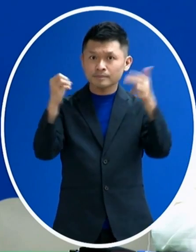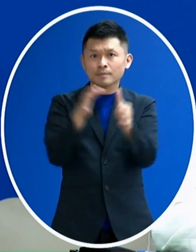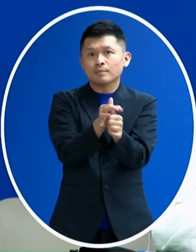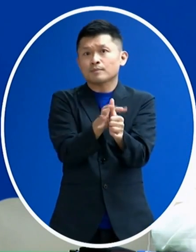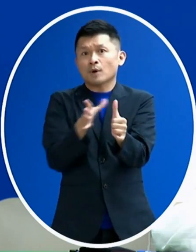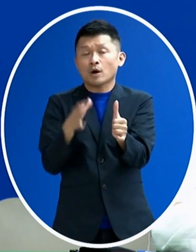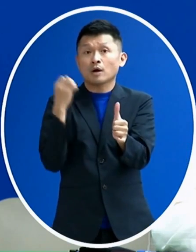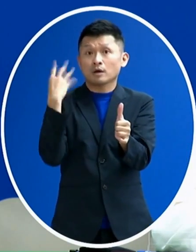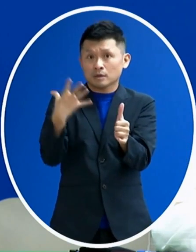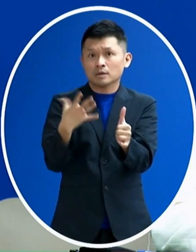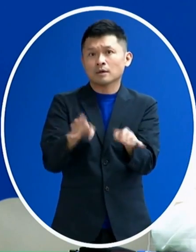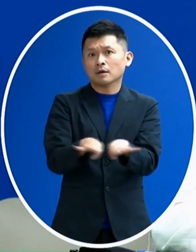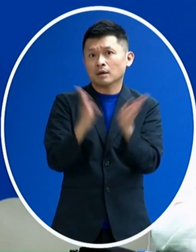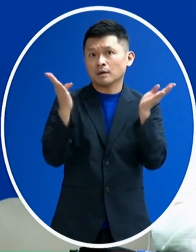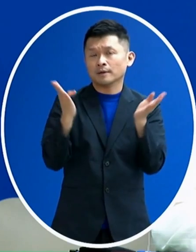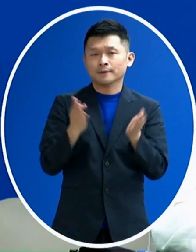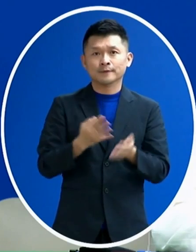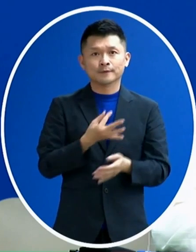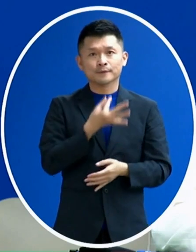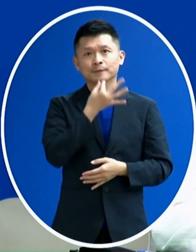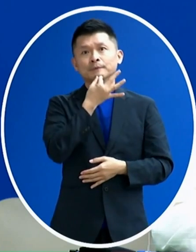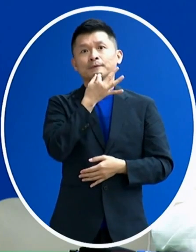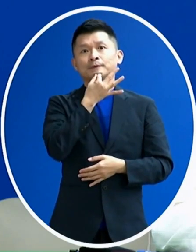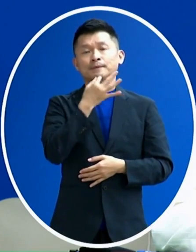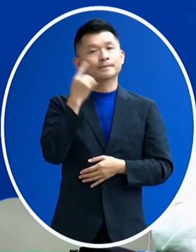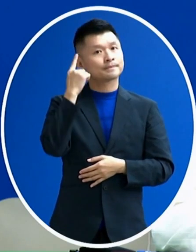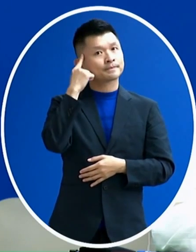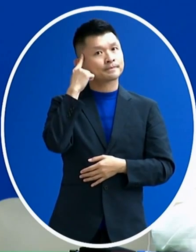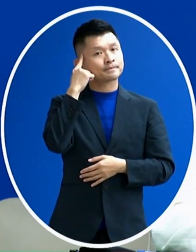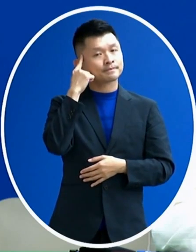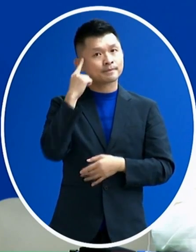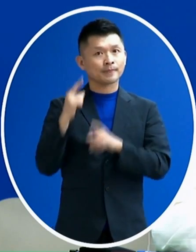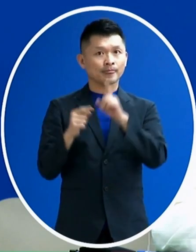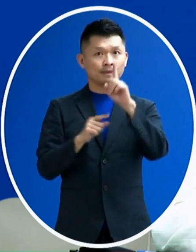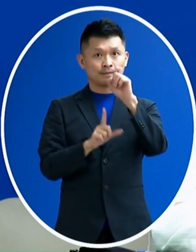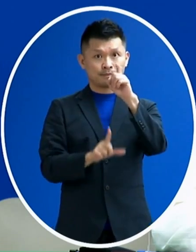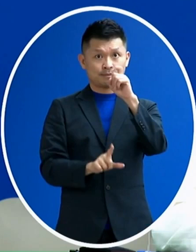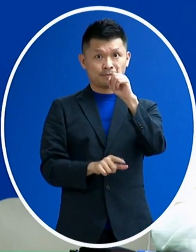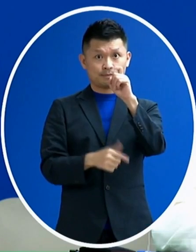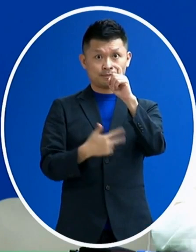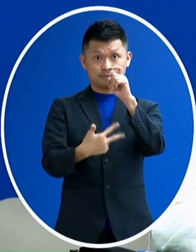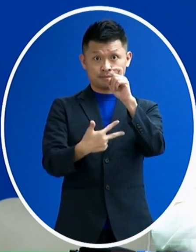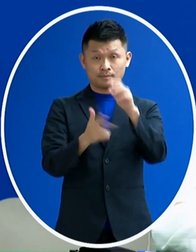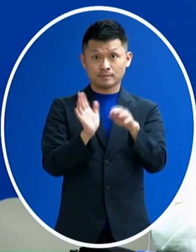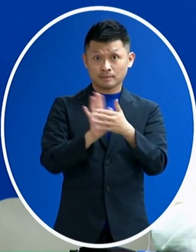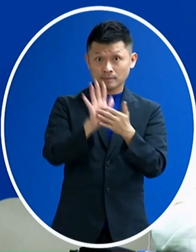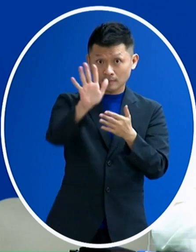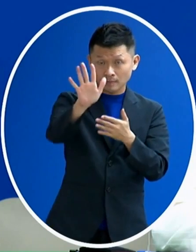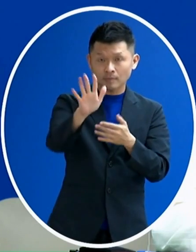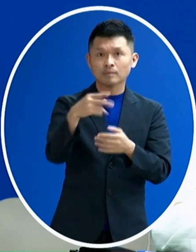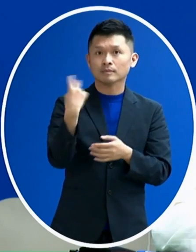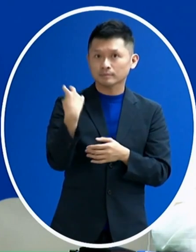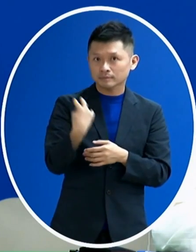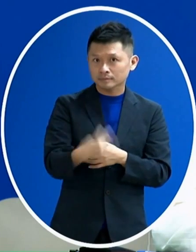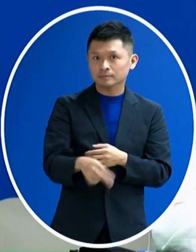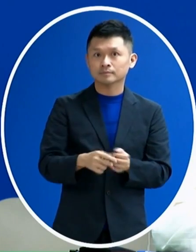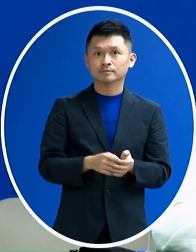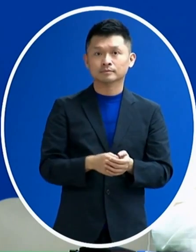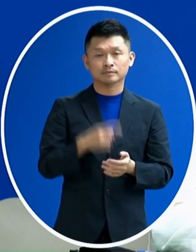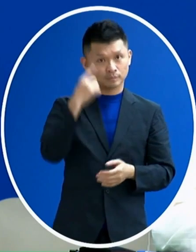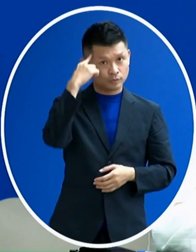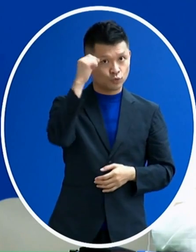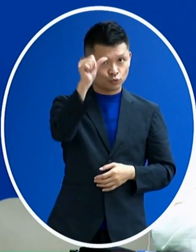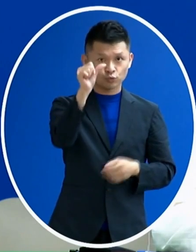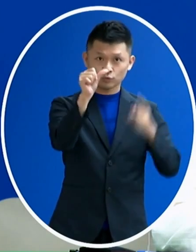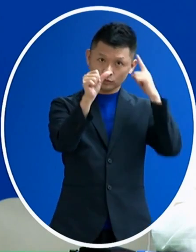制会上路，所以是建议说呢，要晚于11月7号之后一段时间呢，再来实施这个